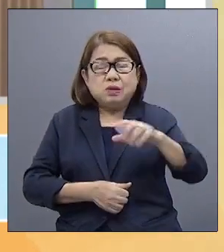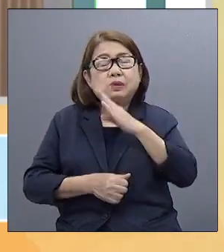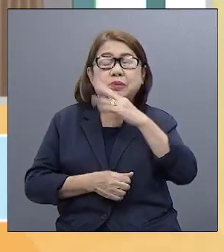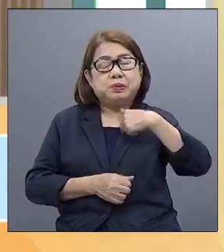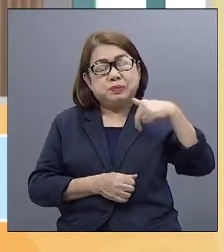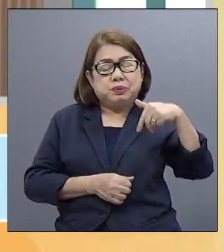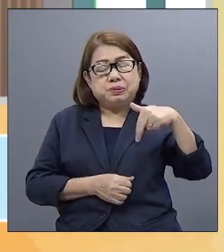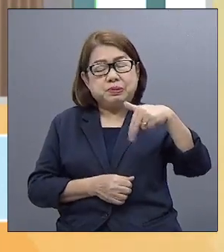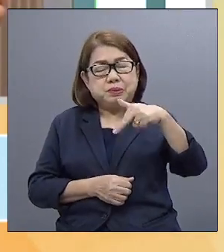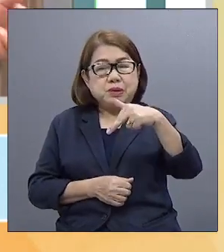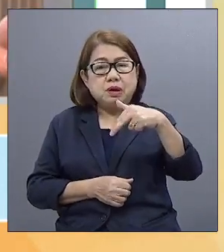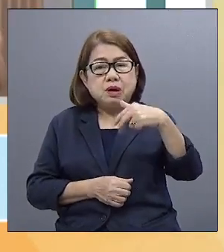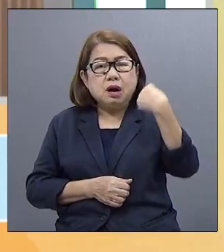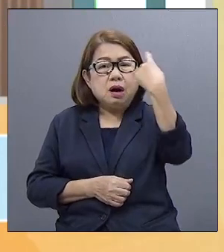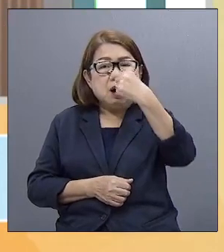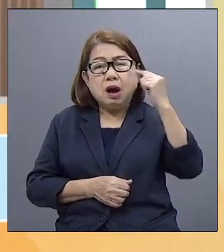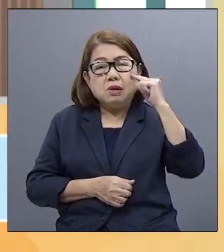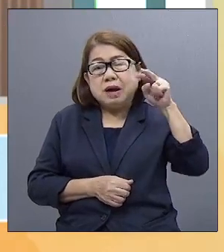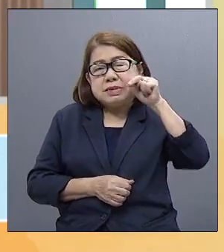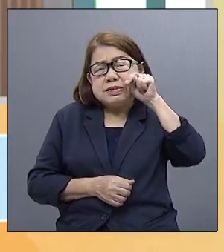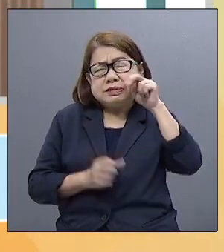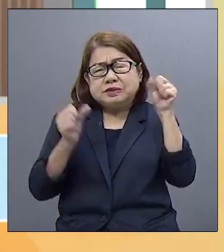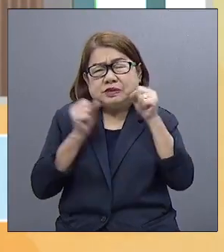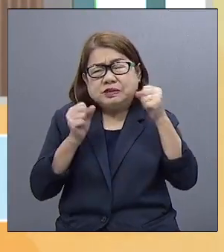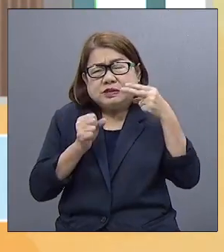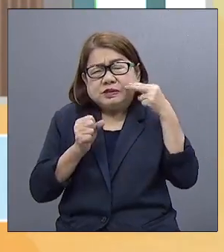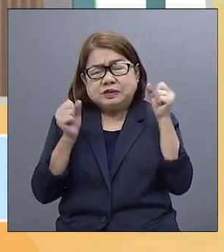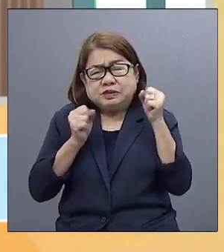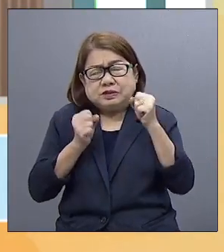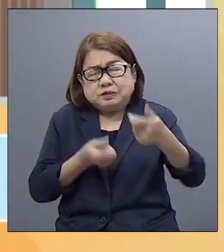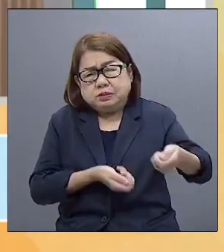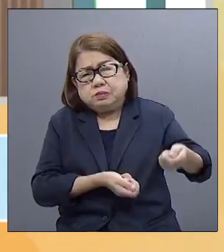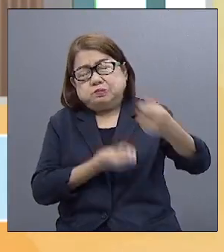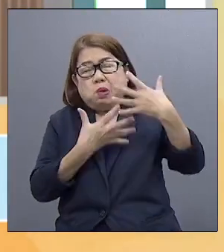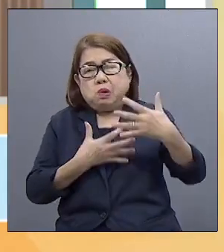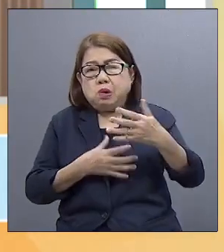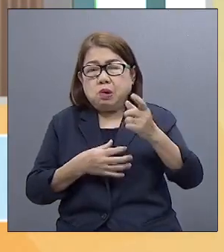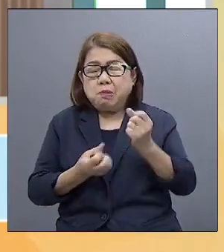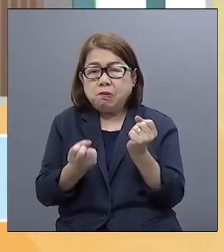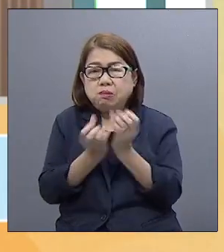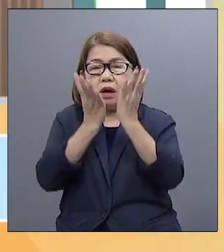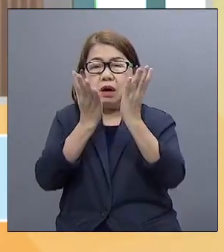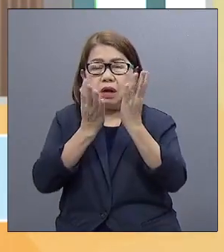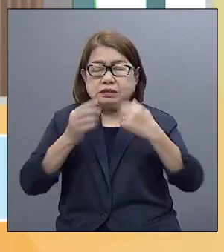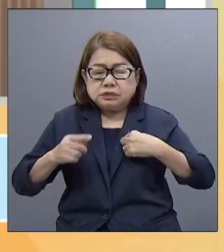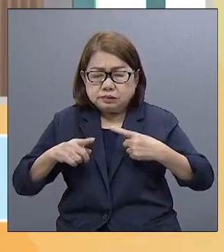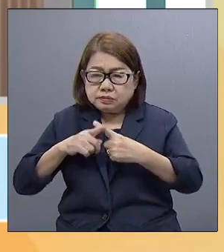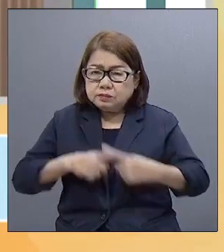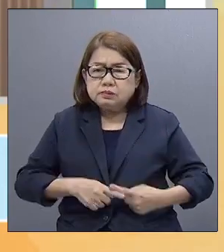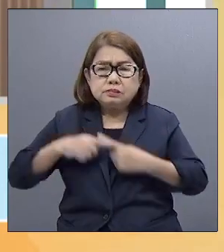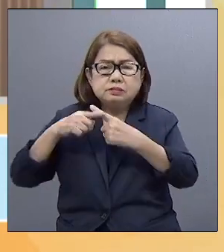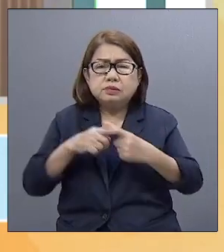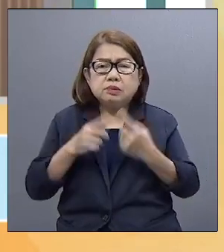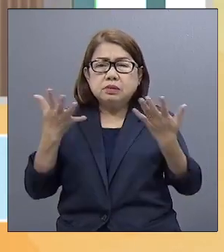อยู่แล้วมีคนเอาน้ำเย็นจัดมาสาดเนี่ยมีอะไรต้องระวังไหมครับมันจะเกิดอาการหรือเกิดการบาดเจ็บอะไรจากการเล่นแบบนั้น